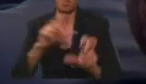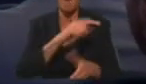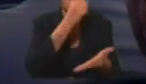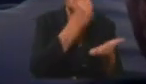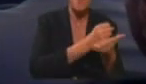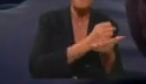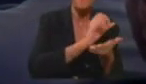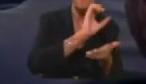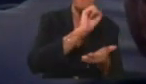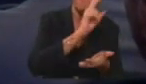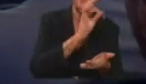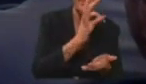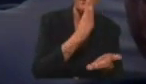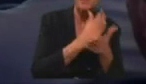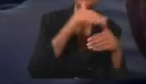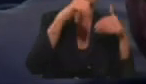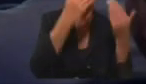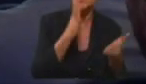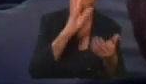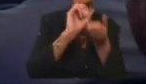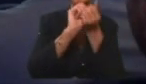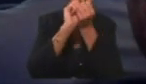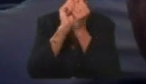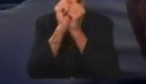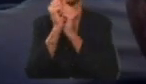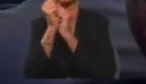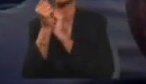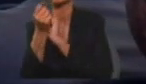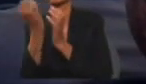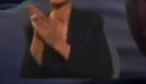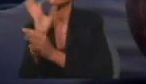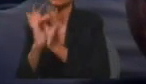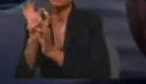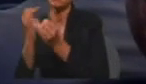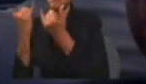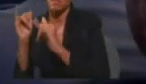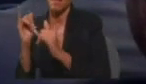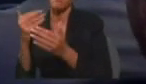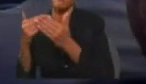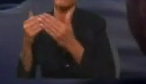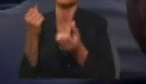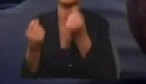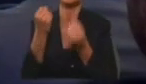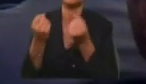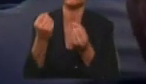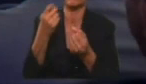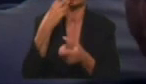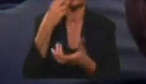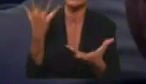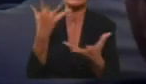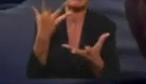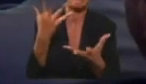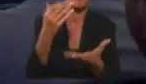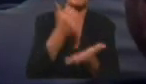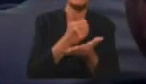bo dziś coś zmodernizowano i ta kategoria się zmieniła. No i trudno jest stwierdzić, gdzie ten przystanek tak właściwie jest, tak patrząc się w